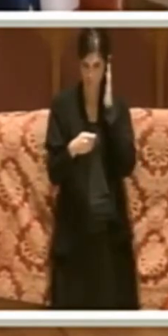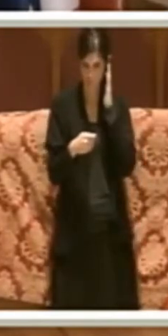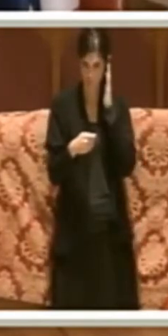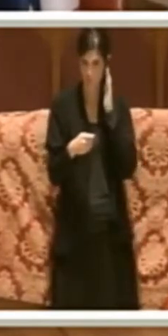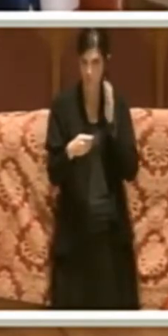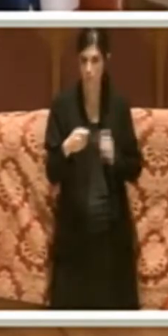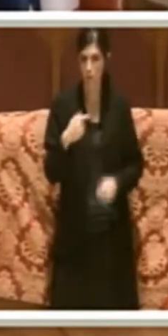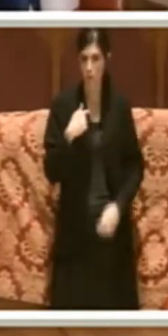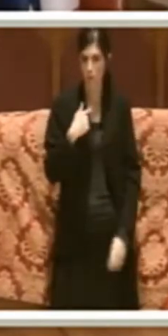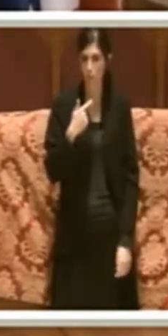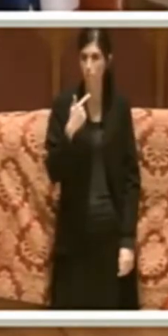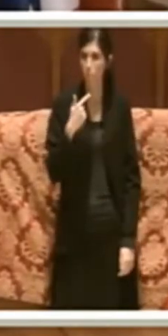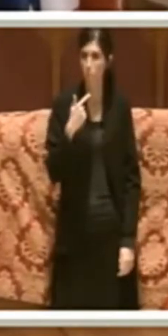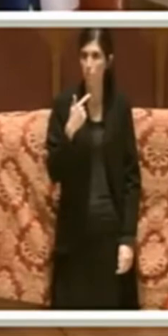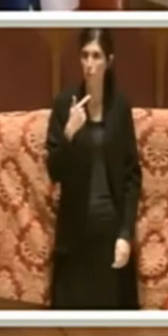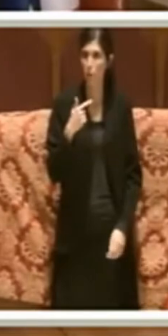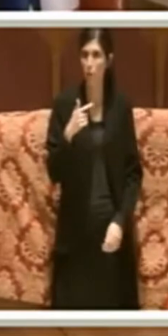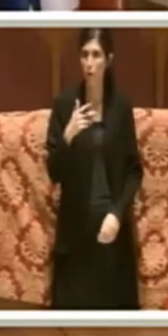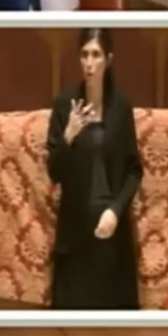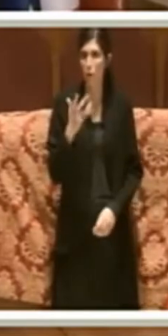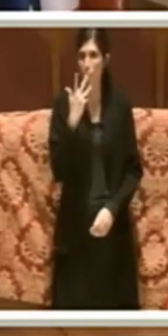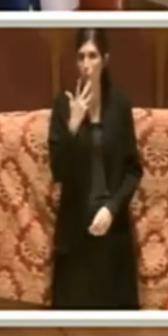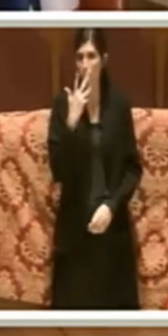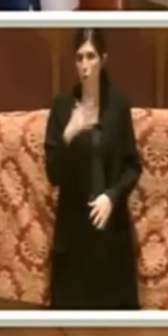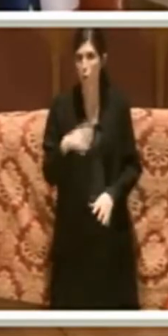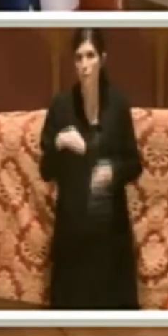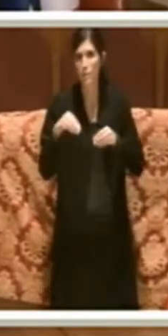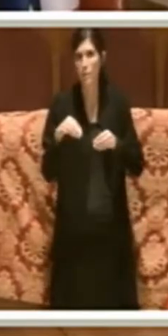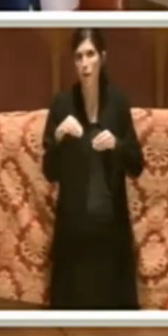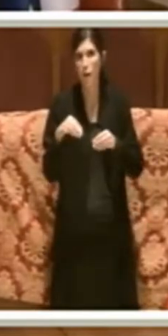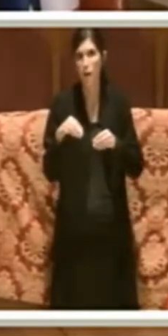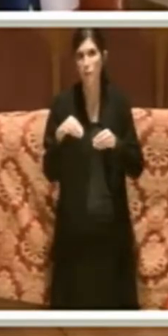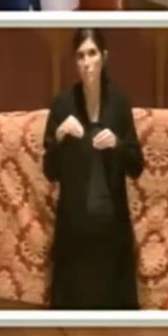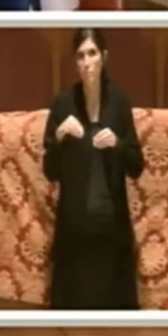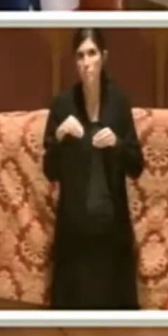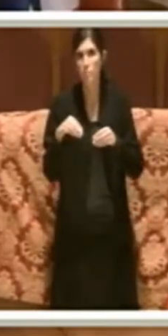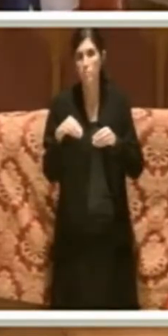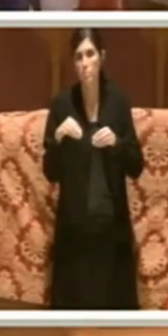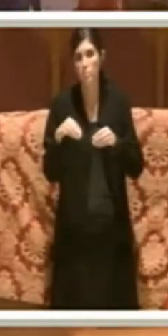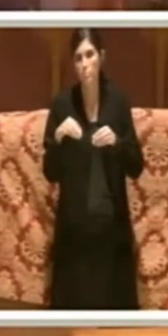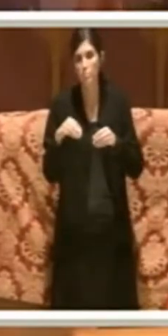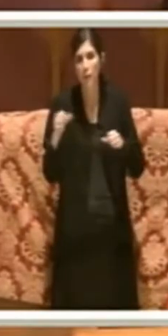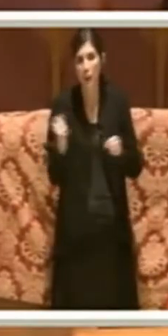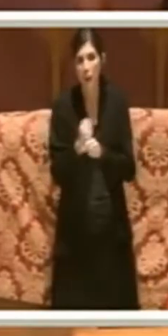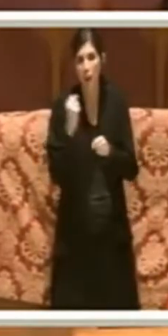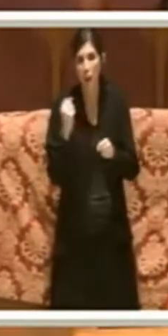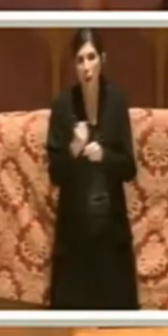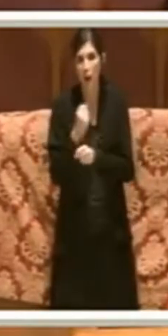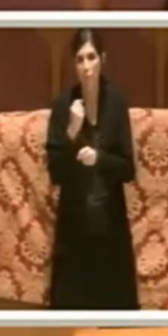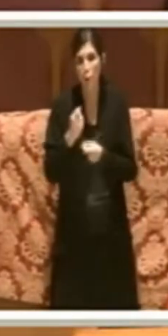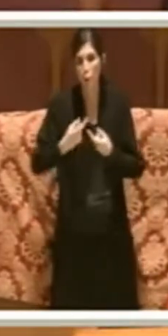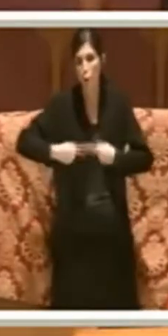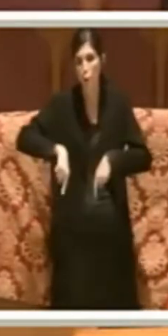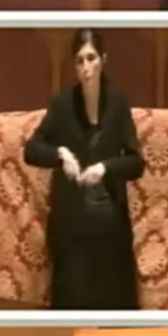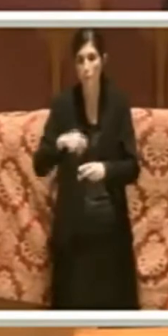vorrei fare una premessa che riguarda il lavoro della Commissione Bilancio,